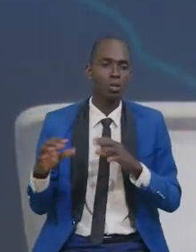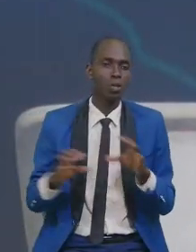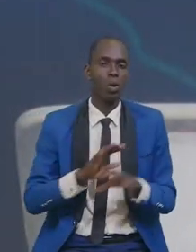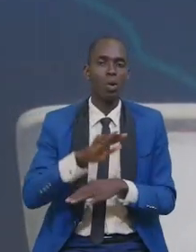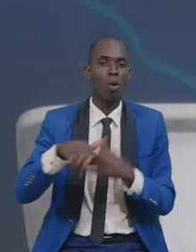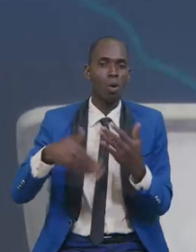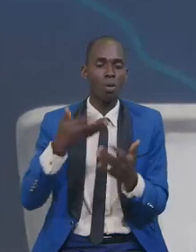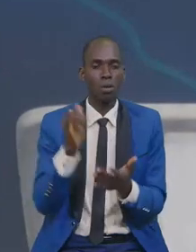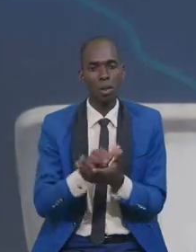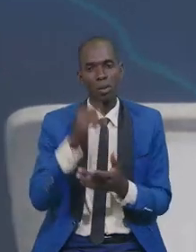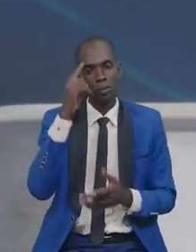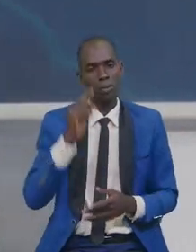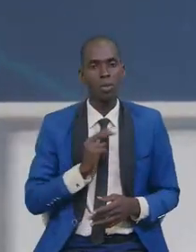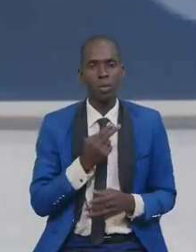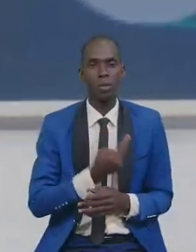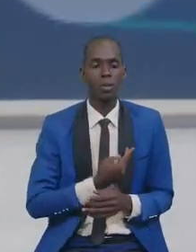a fait tout cela.